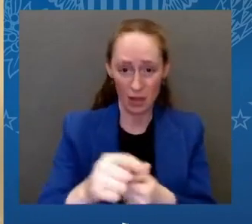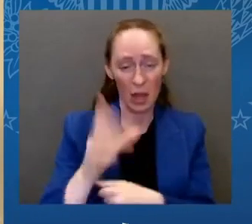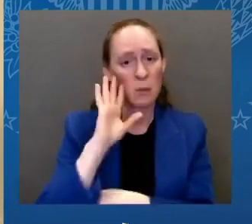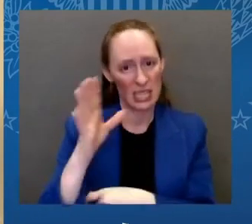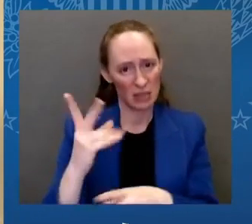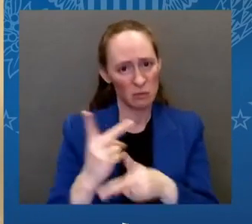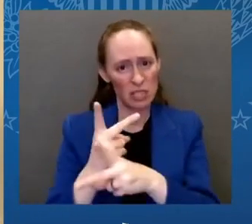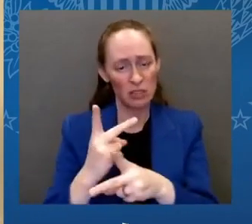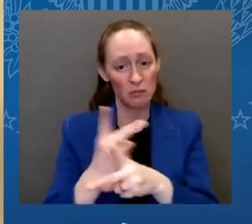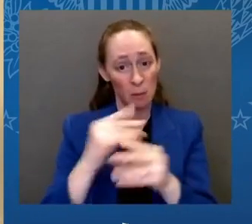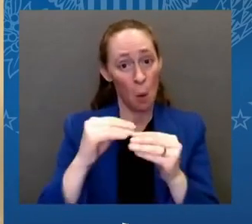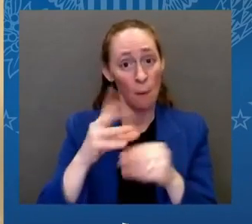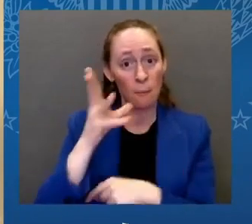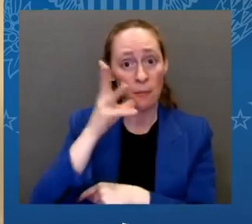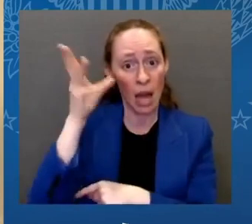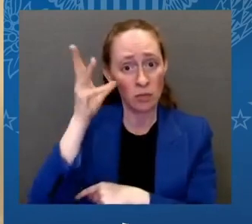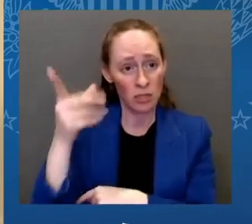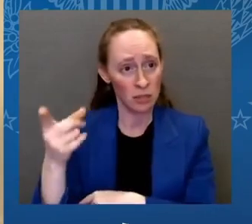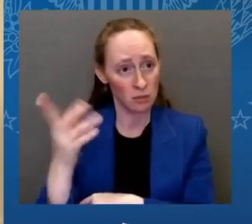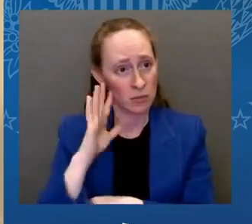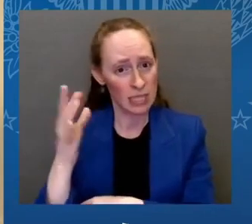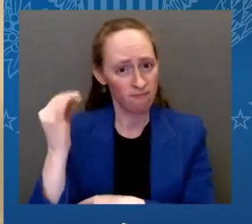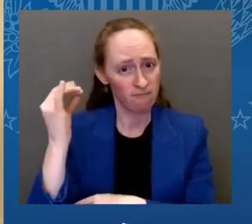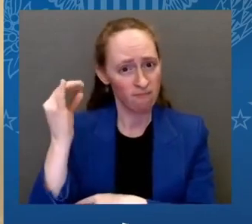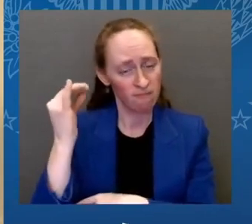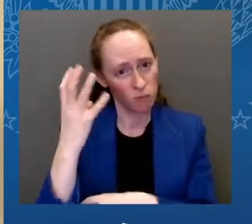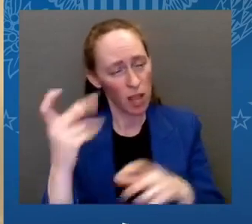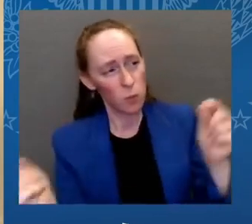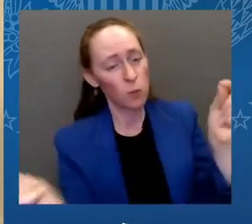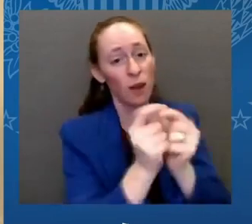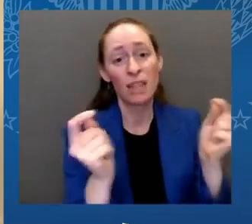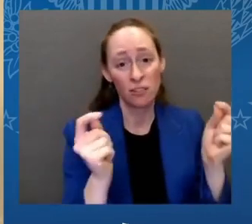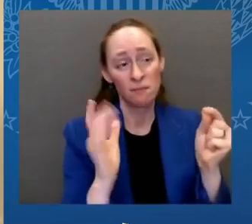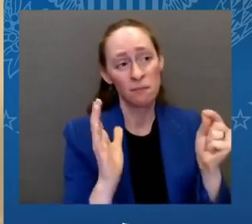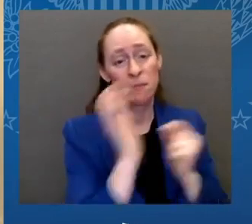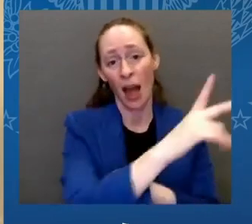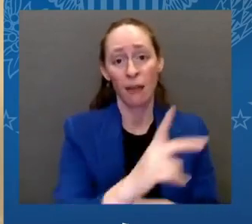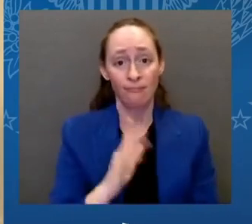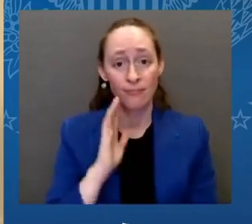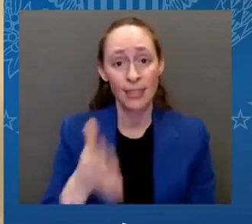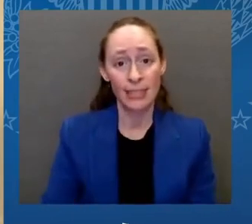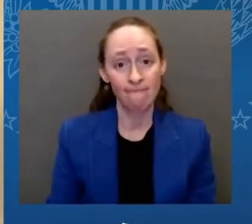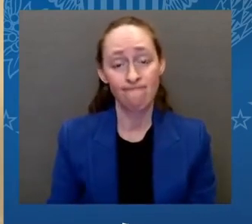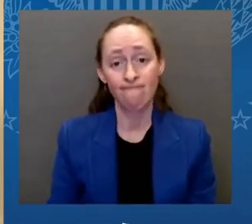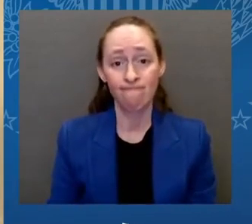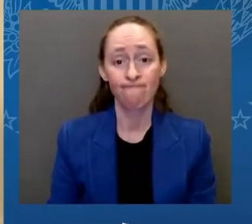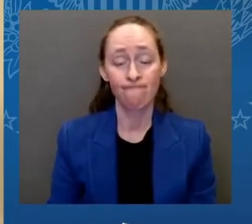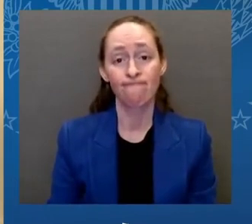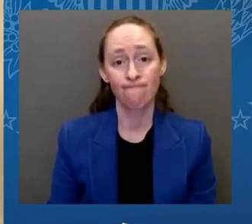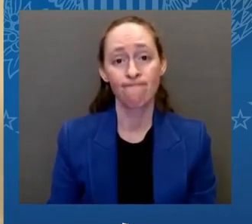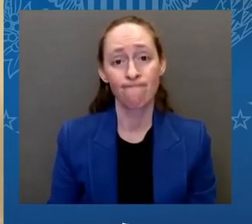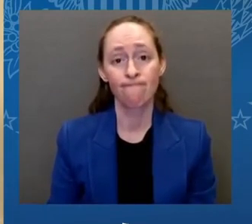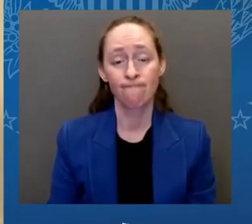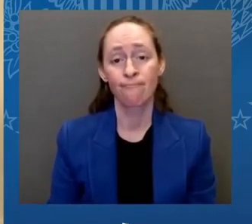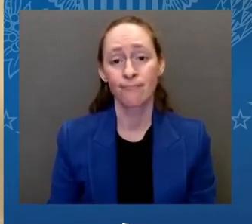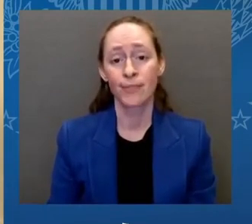я знаю таких людей. Немає ніякого справедливого миру в війні, яку нам принесли